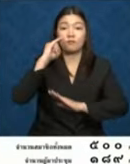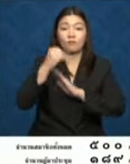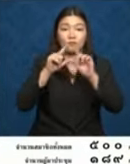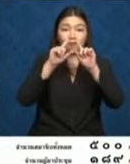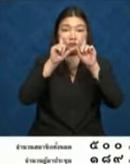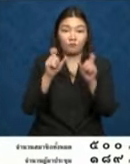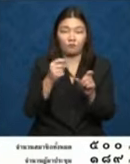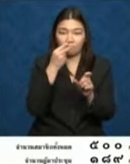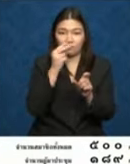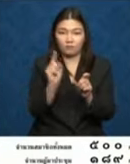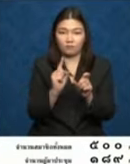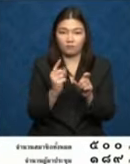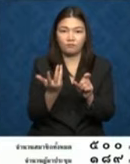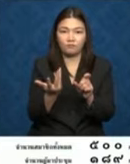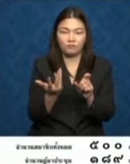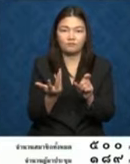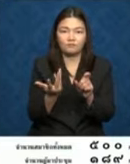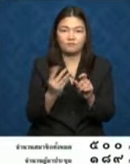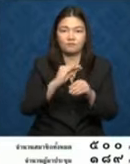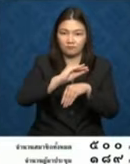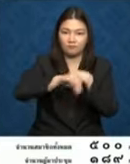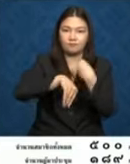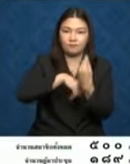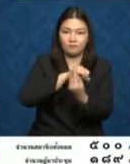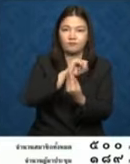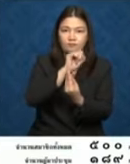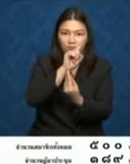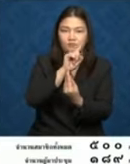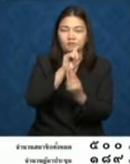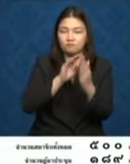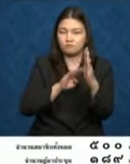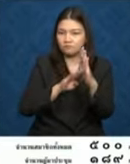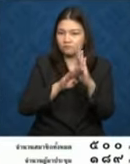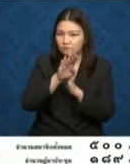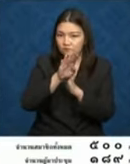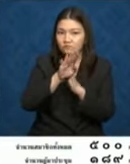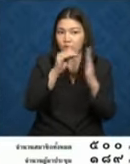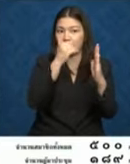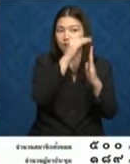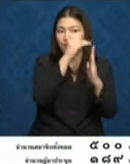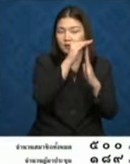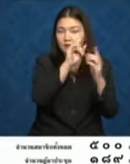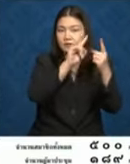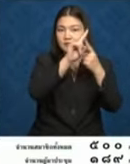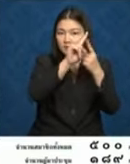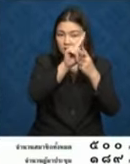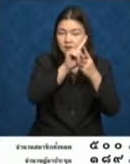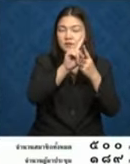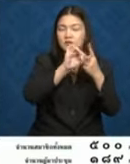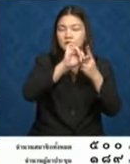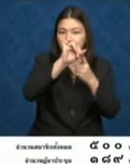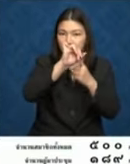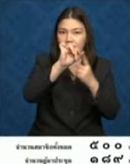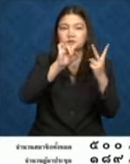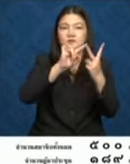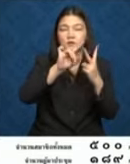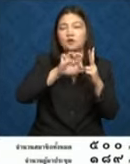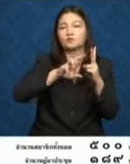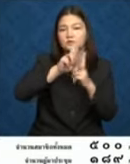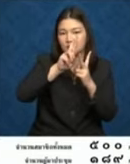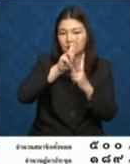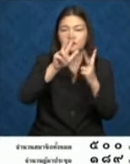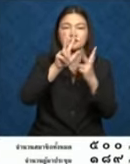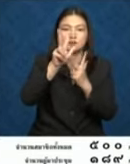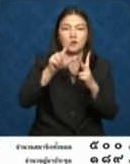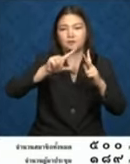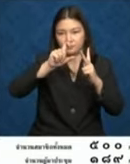ที่มีเศรษฐกิจการท่องเที่ยวเป็นอันดับ3ของภาคเหนือซึ่งรองจากจังหวัดเชียงใหม่แล้วก็เชียงรายนะครับมีนักท่องเที่ยวเข้า